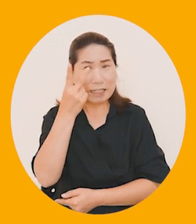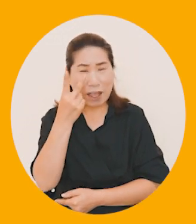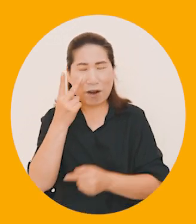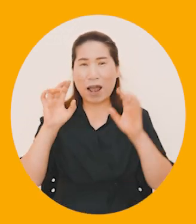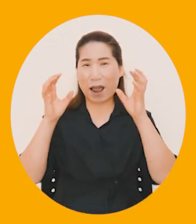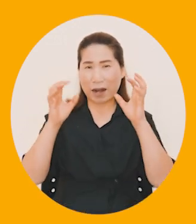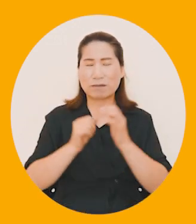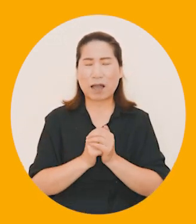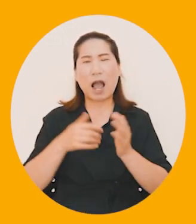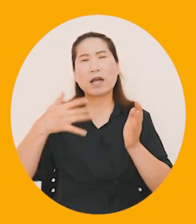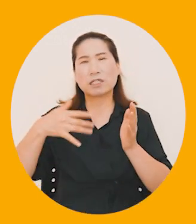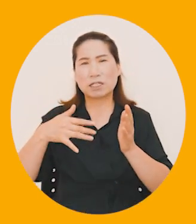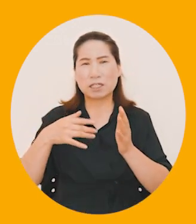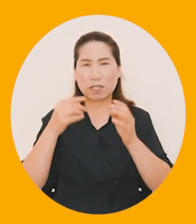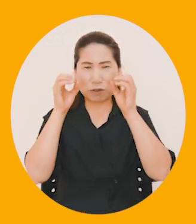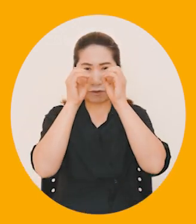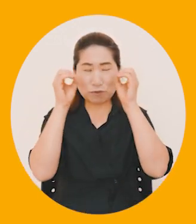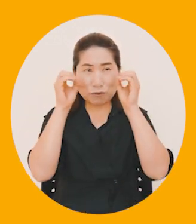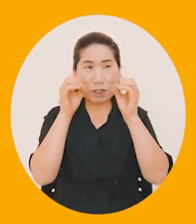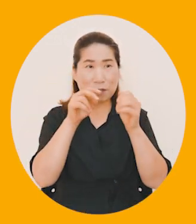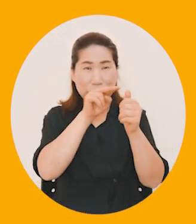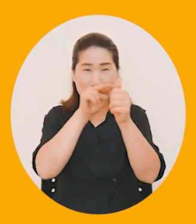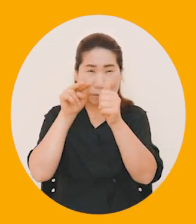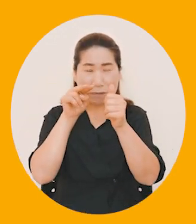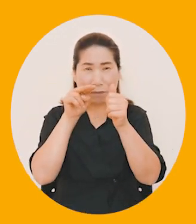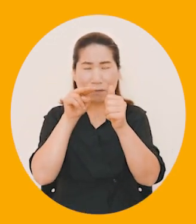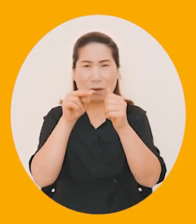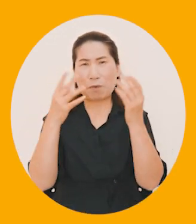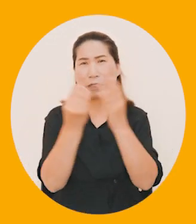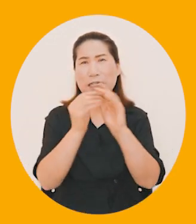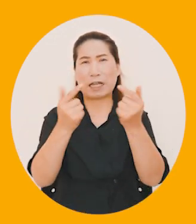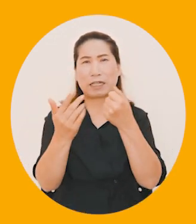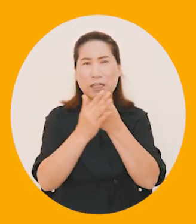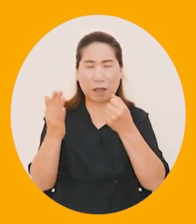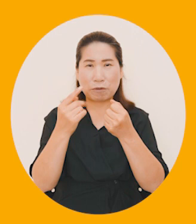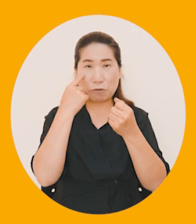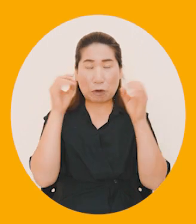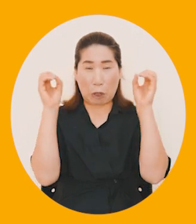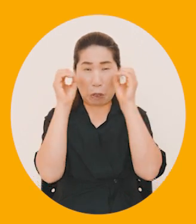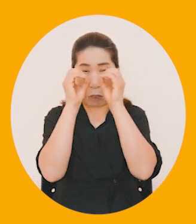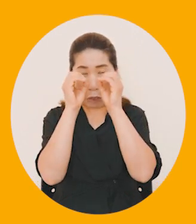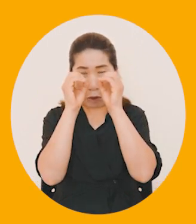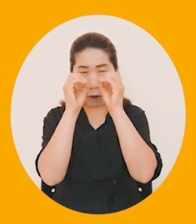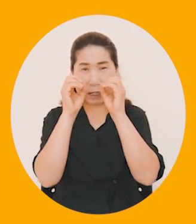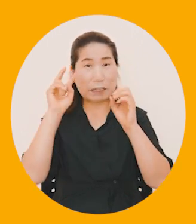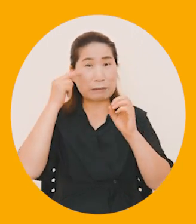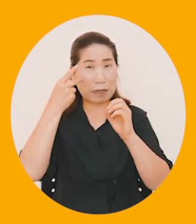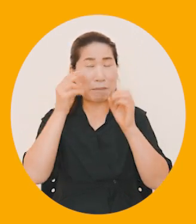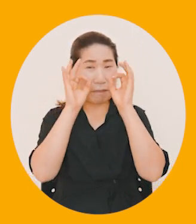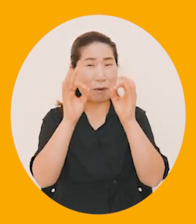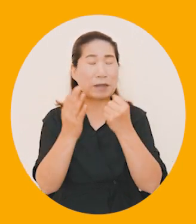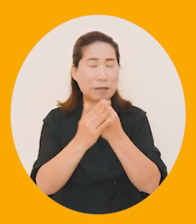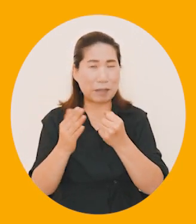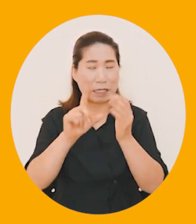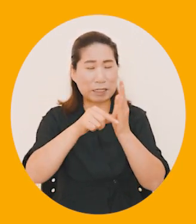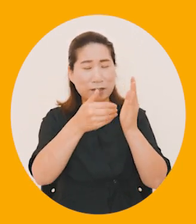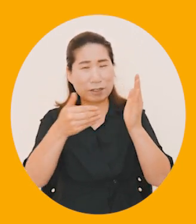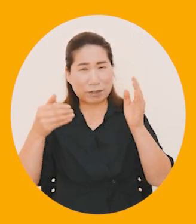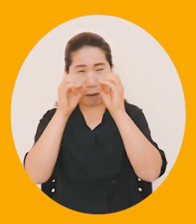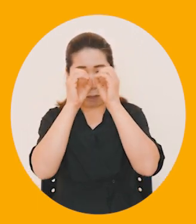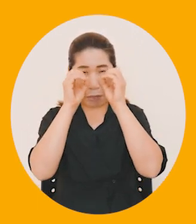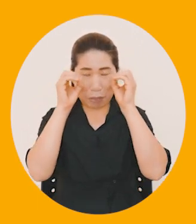된 아기는 아직 양쪽 눈으로 사물을 제대로 보지 못하기 때문에 눈을 가운데로 모아뜨는 것처럼 보이지만 시간이